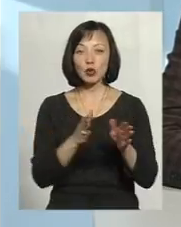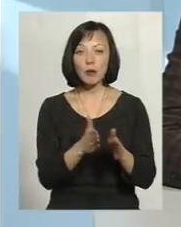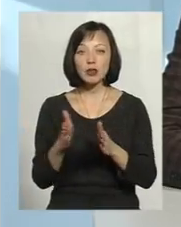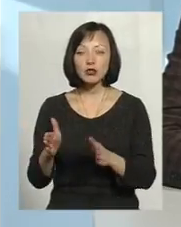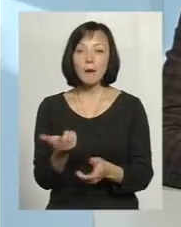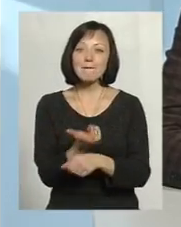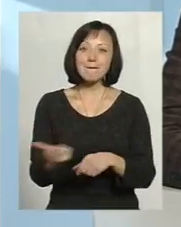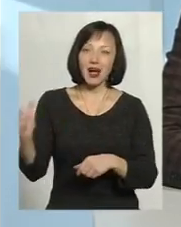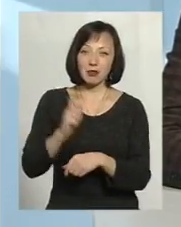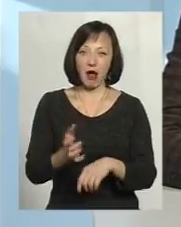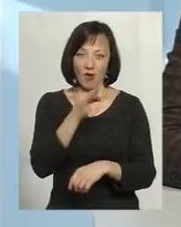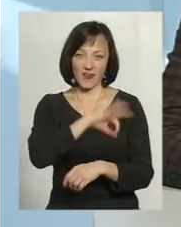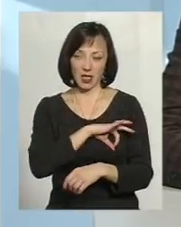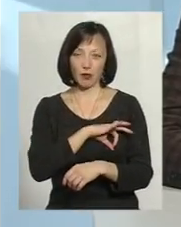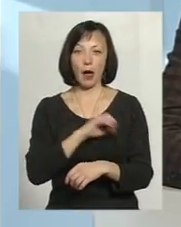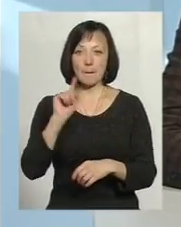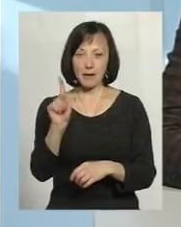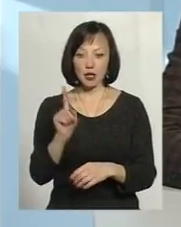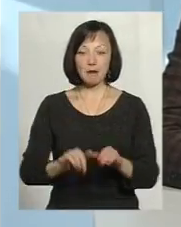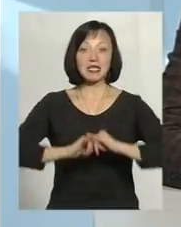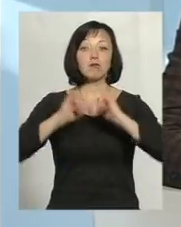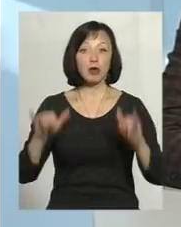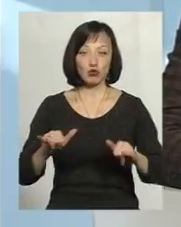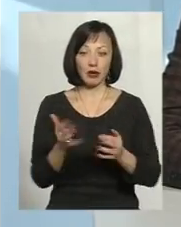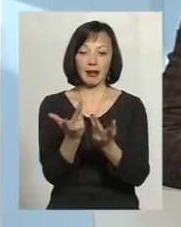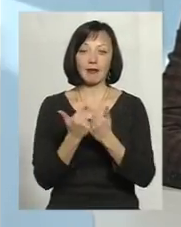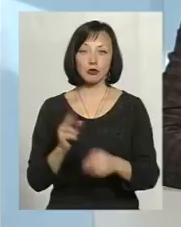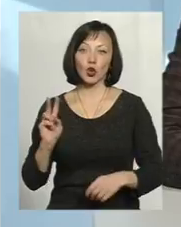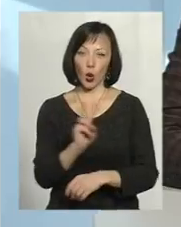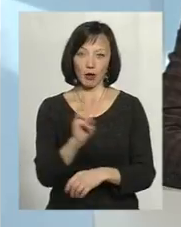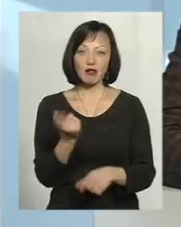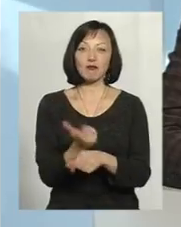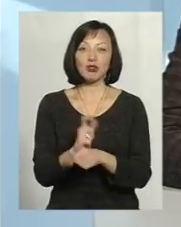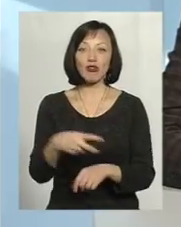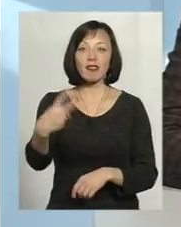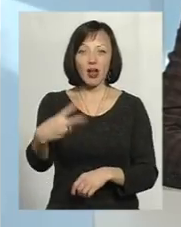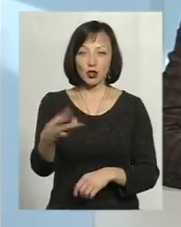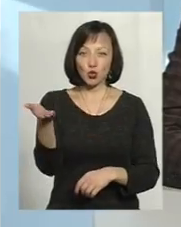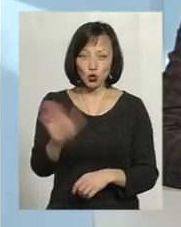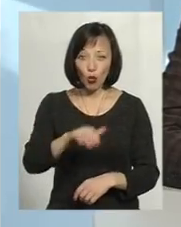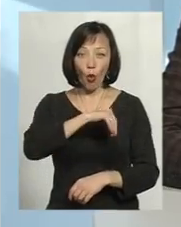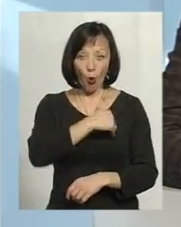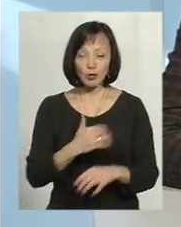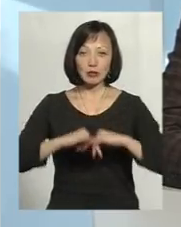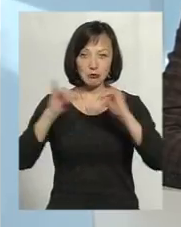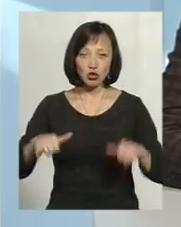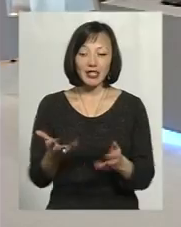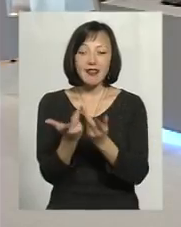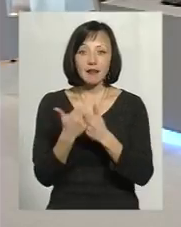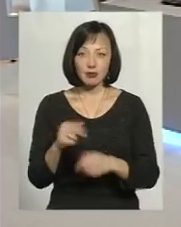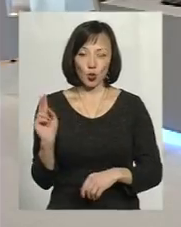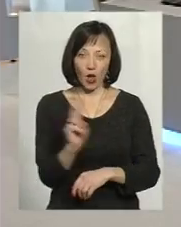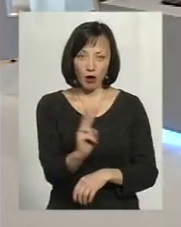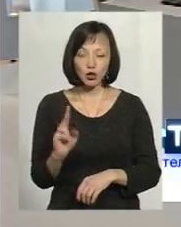максимально ефективною. По-перше, ми суттєво збільшуємо кількість тролейбусів. Ми більш ніж на 20 одиниць хочемо збільшити кількість тролейбусів